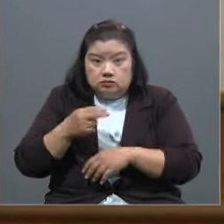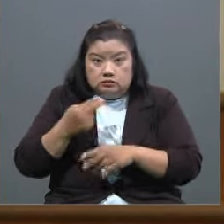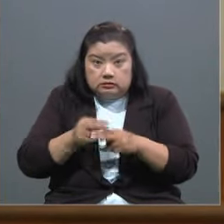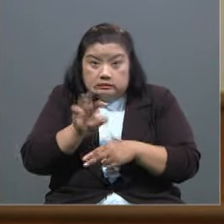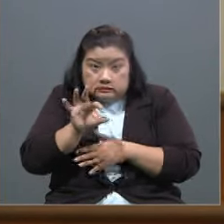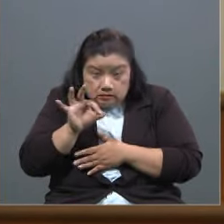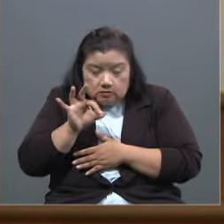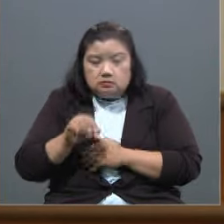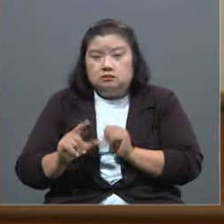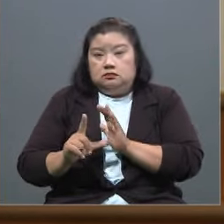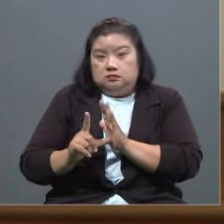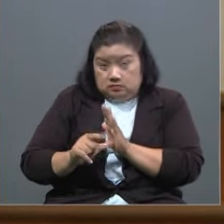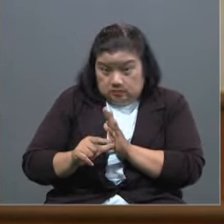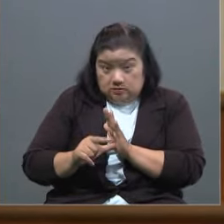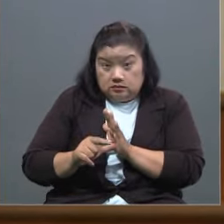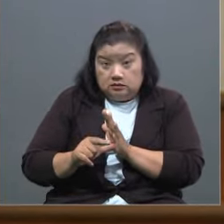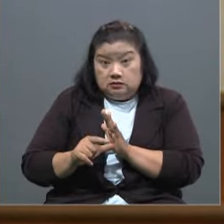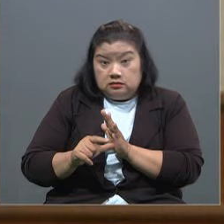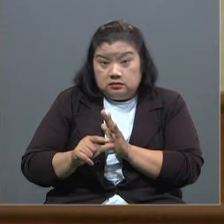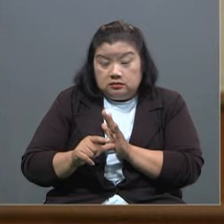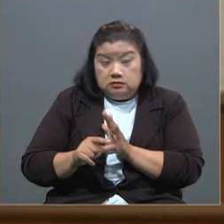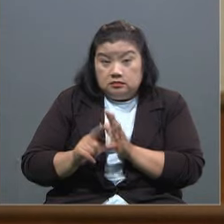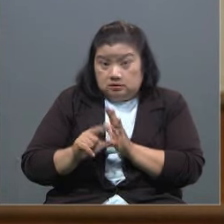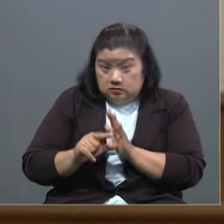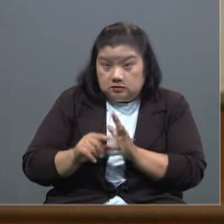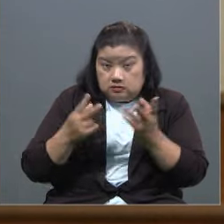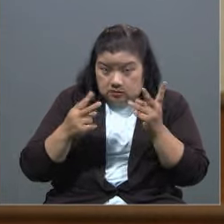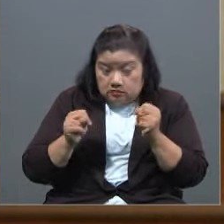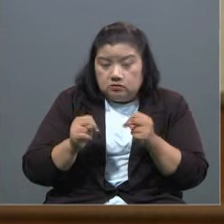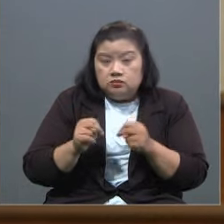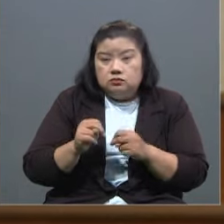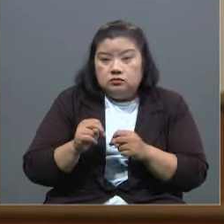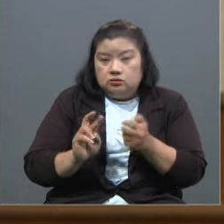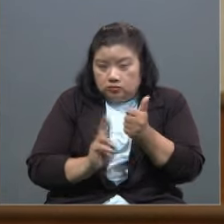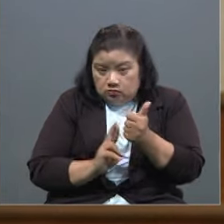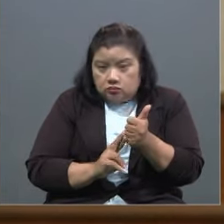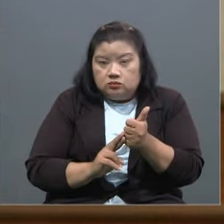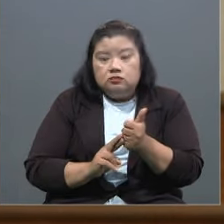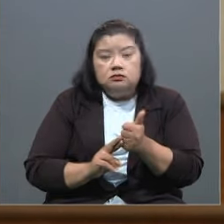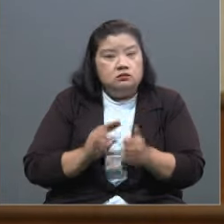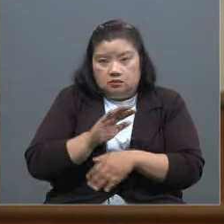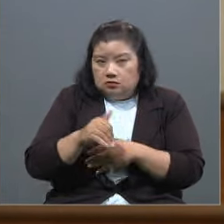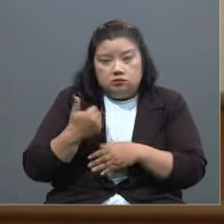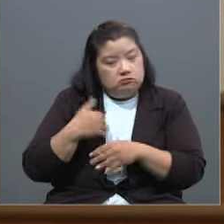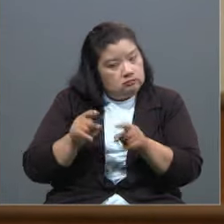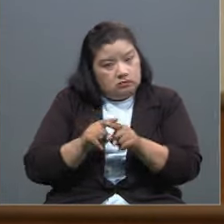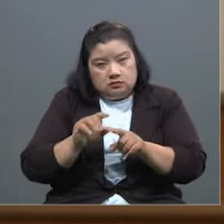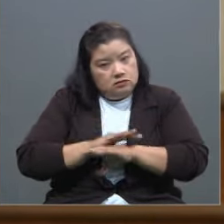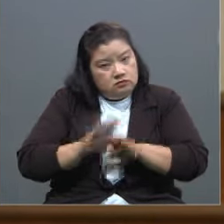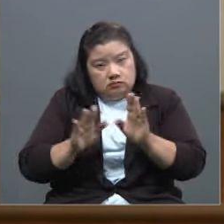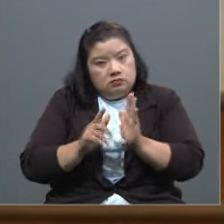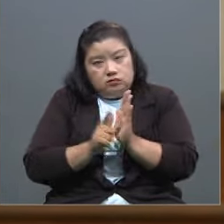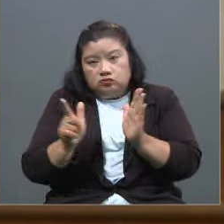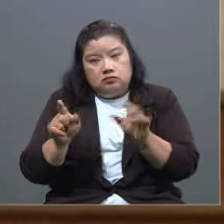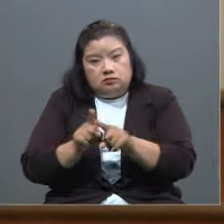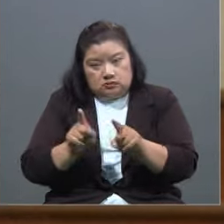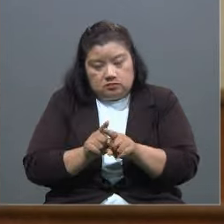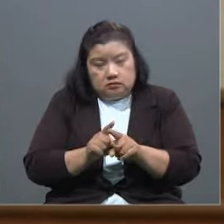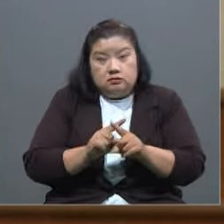าของรัฐมนตรีสำนักนายกก็พ้นที่ปรึกษาก็พ้นแต่สำหรับรัฐมนตรีกระทรวงต่างๆรัฐมนตรีเป็นคนตั้งเ